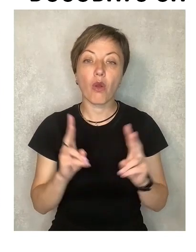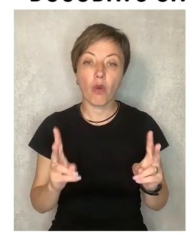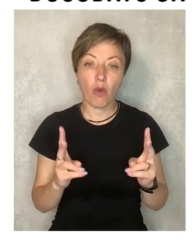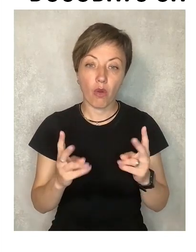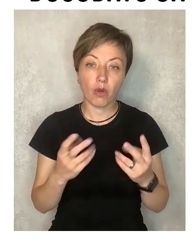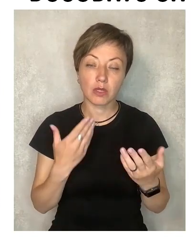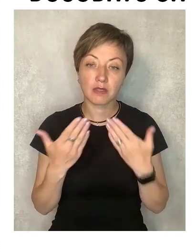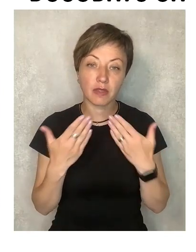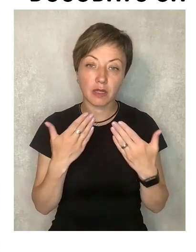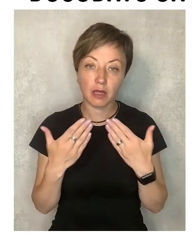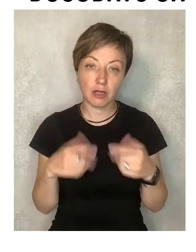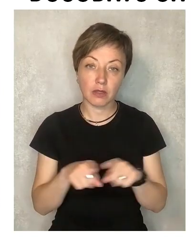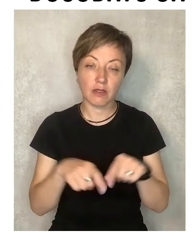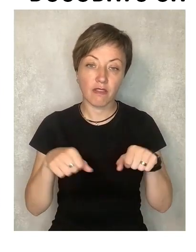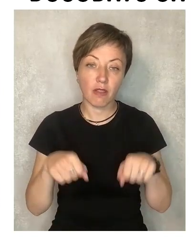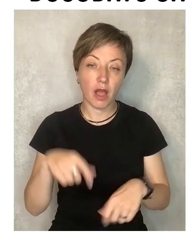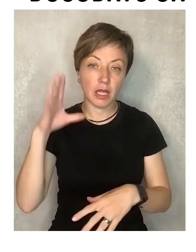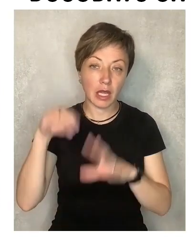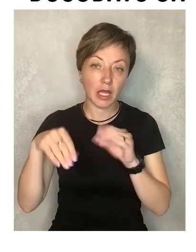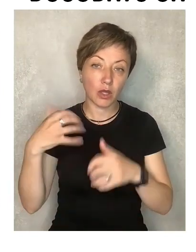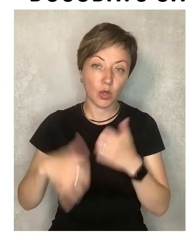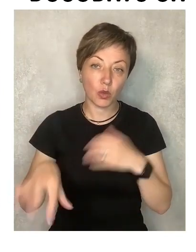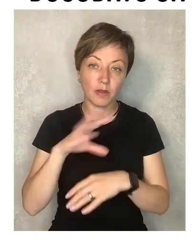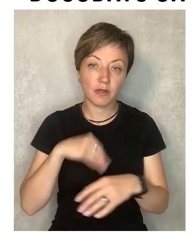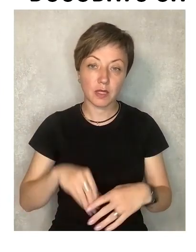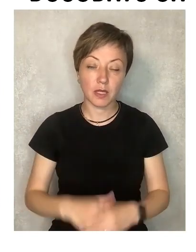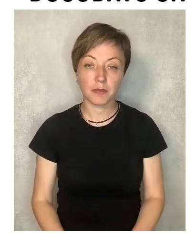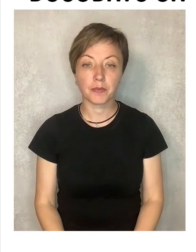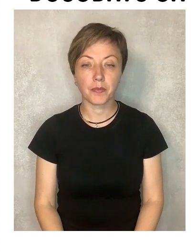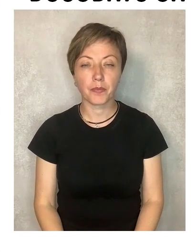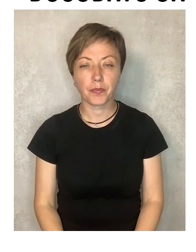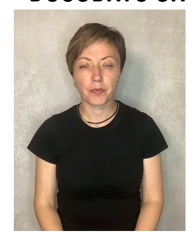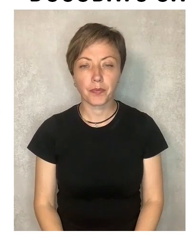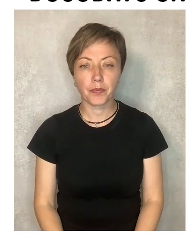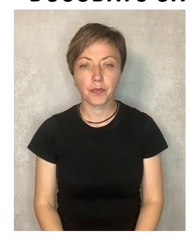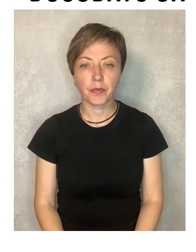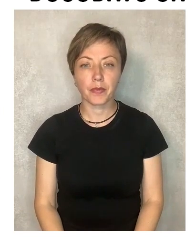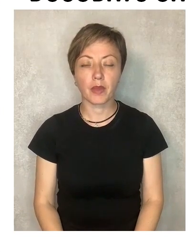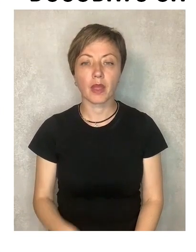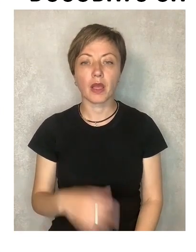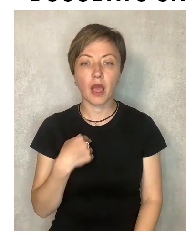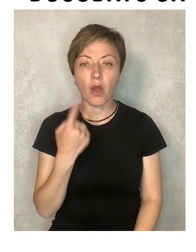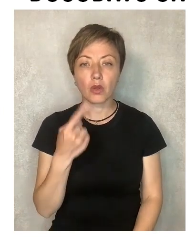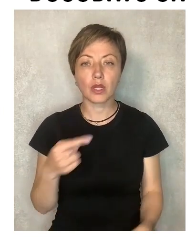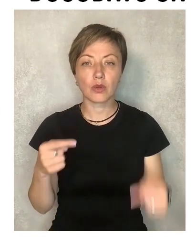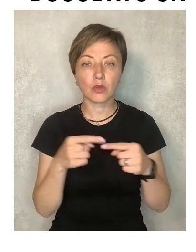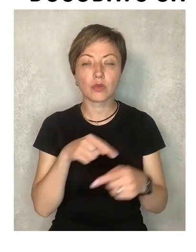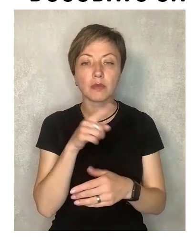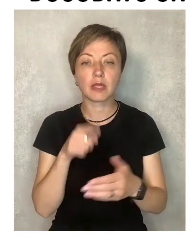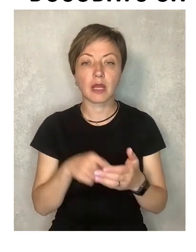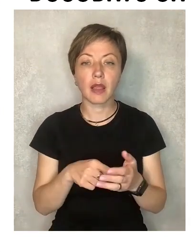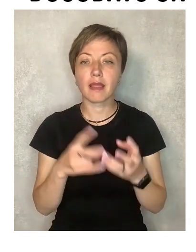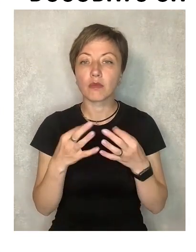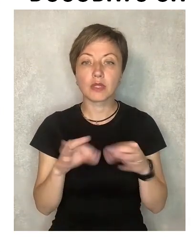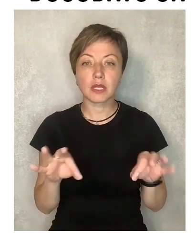такому випадку, коли влада ігнорує повністю всіх? Дякую. І я тільки одне уточнююче питання задам. Скажіть, будь ласка, не пускається зараз під